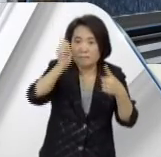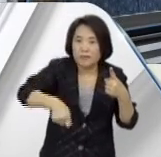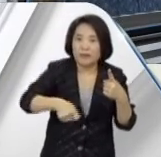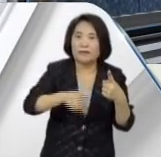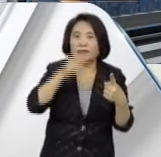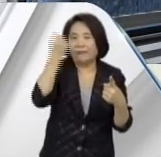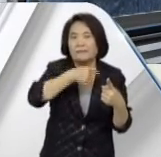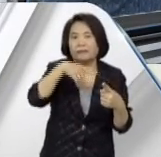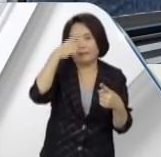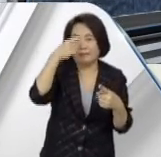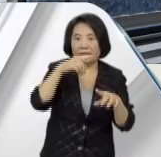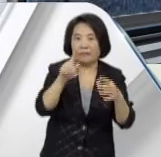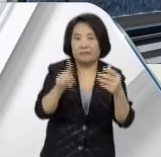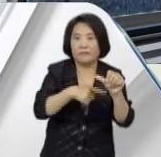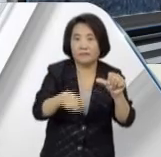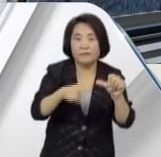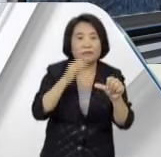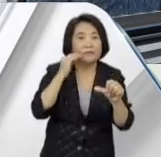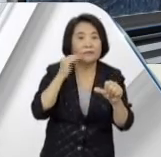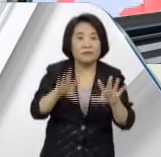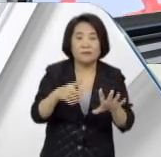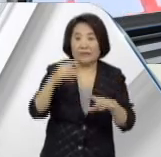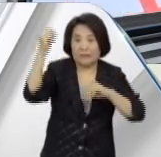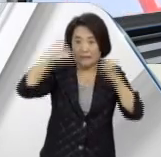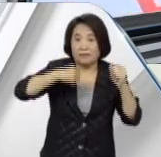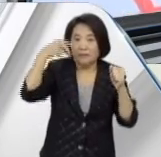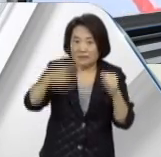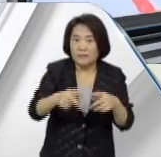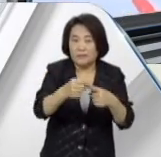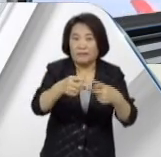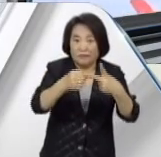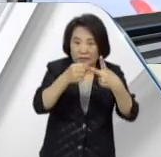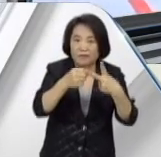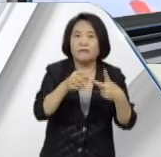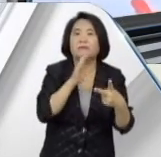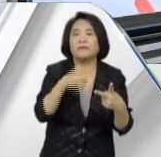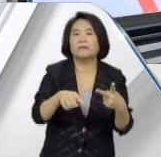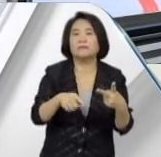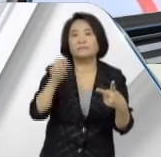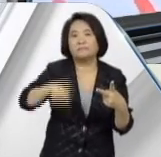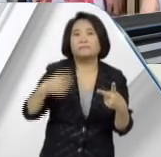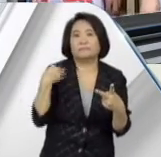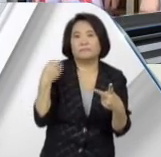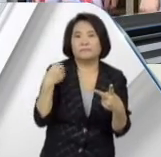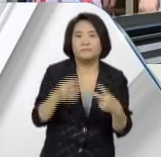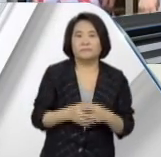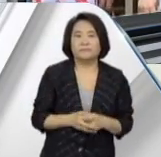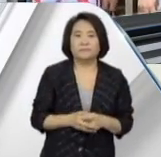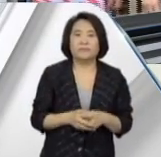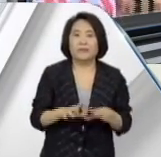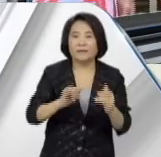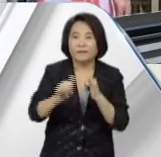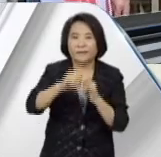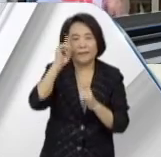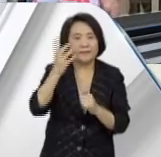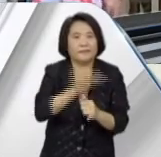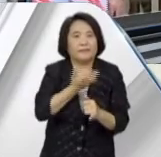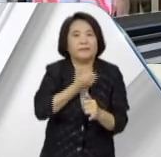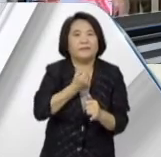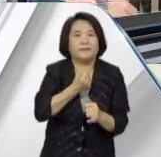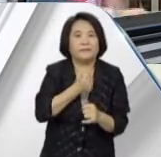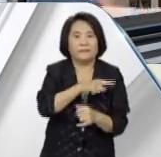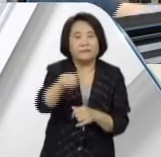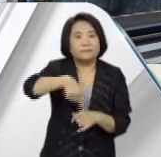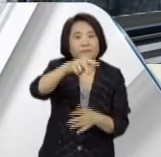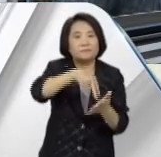判又处以五个批过。高等法院教训宣判，目前年代的判决还在庭验。上场的民众谈到非